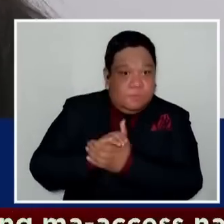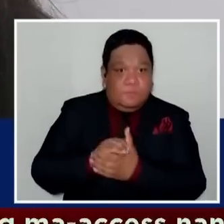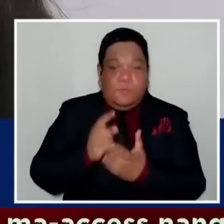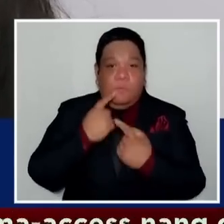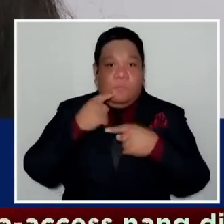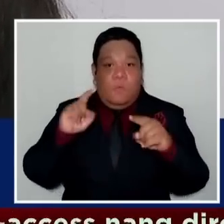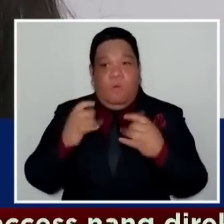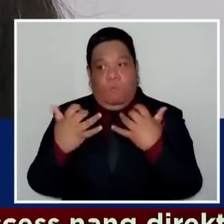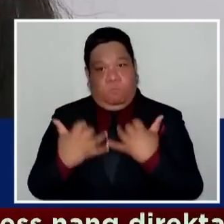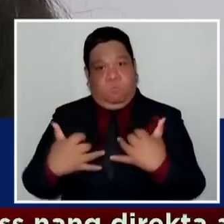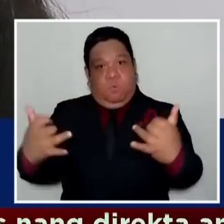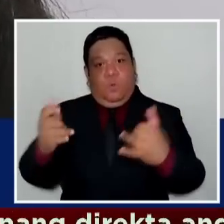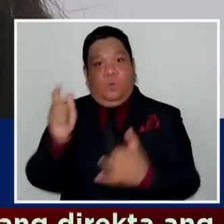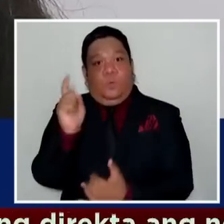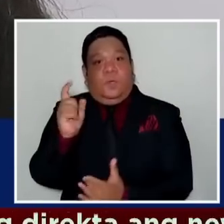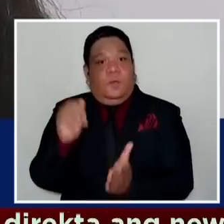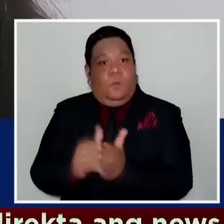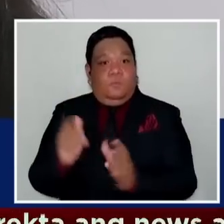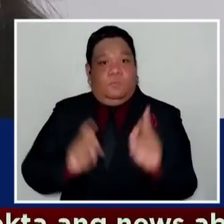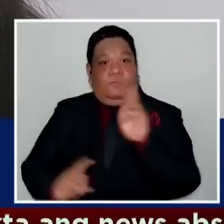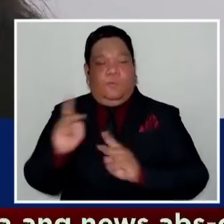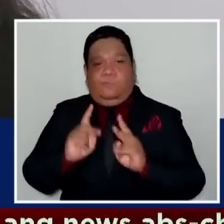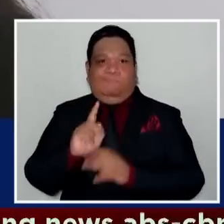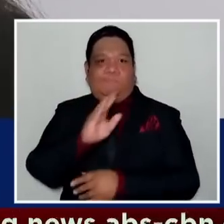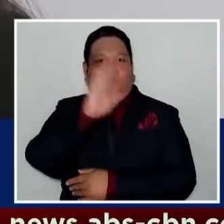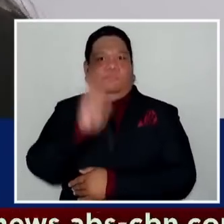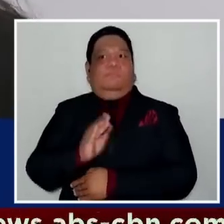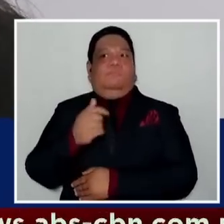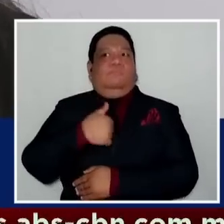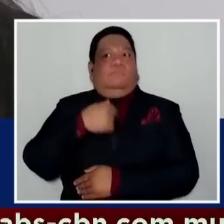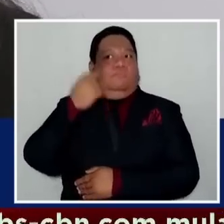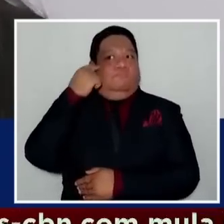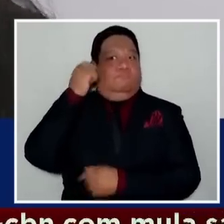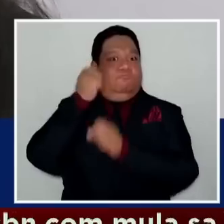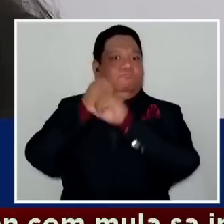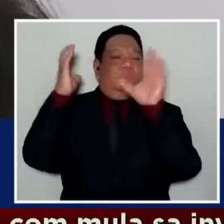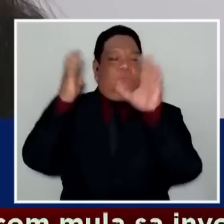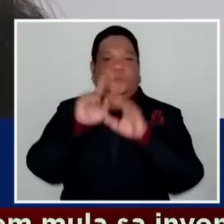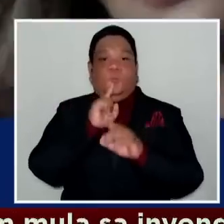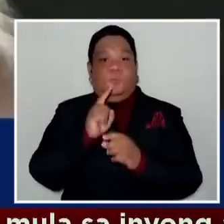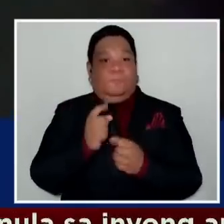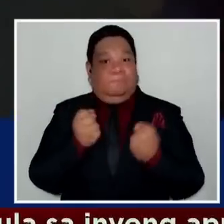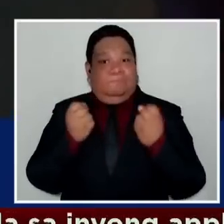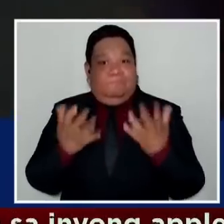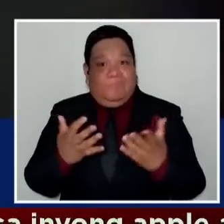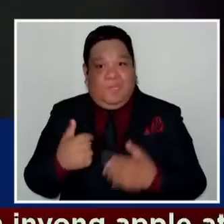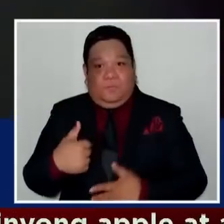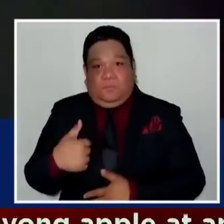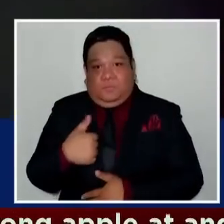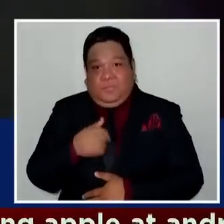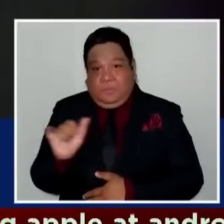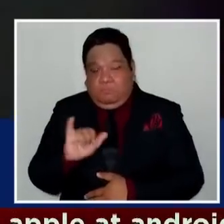people. Right. It's not many artists, especially my size, get to do that.